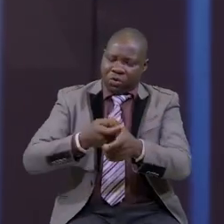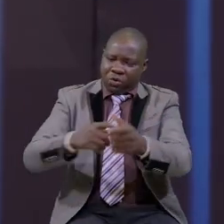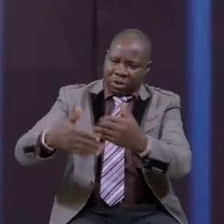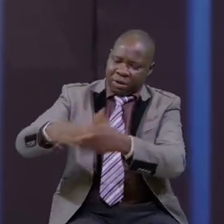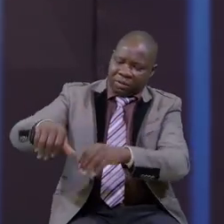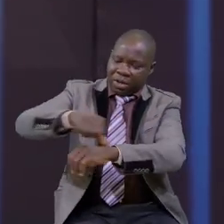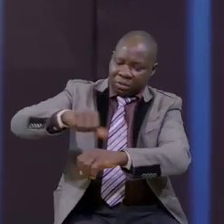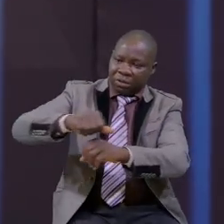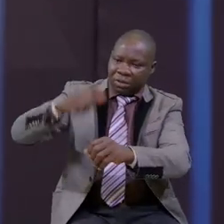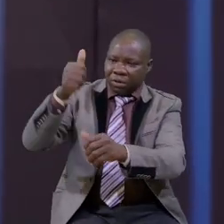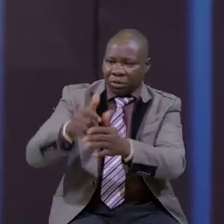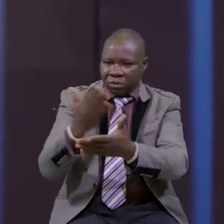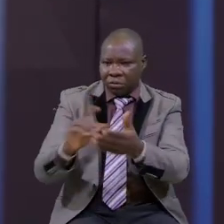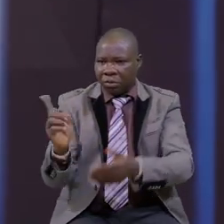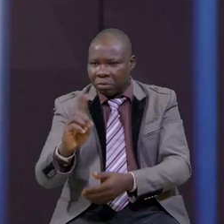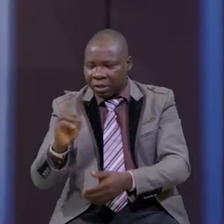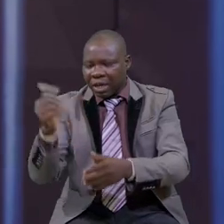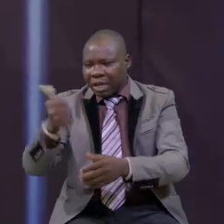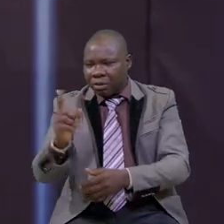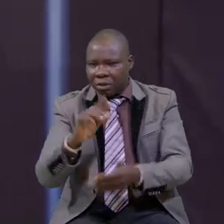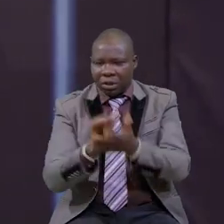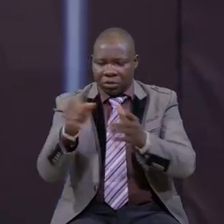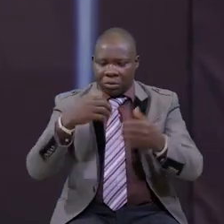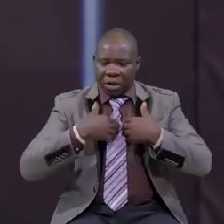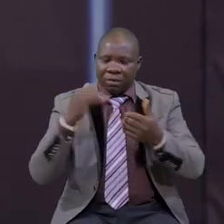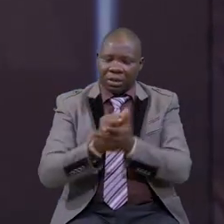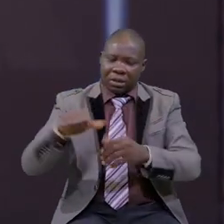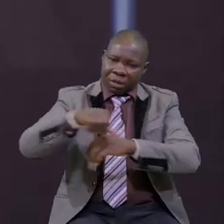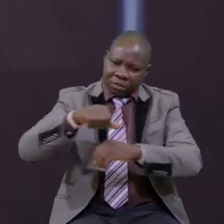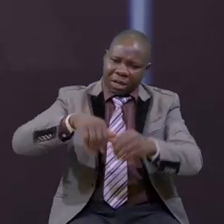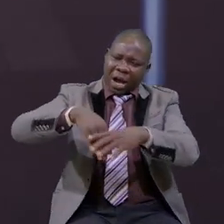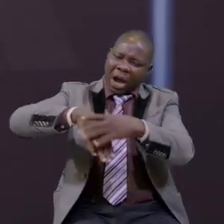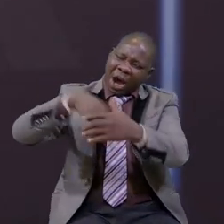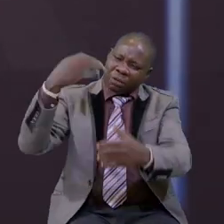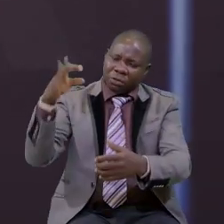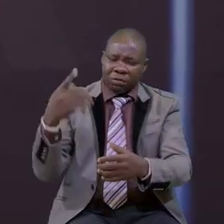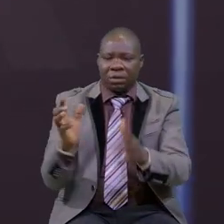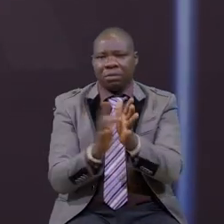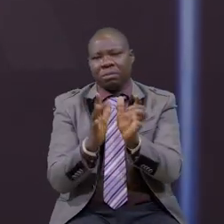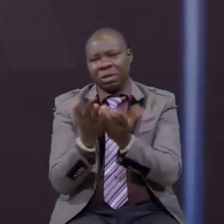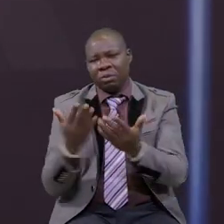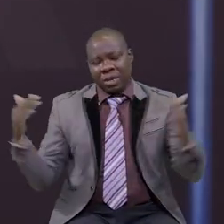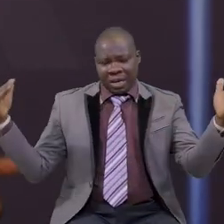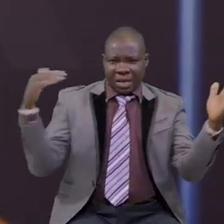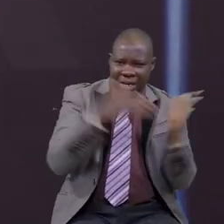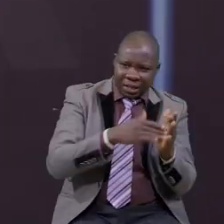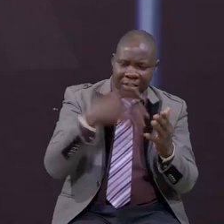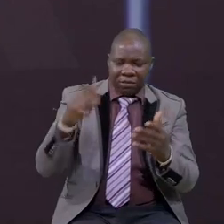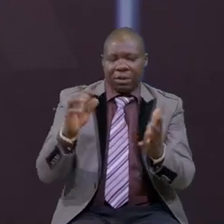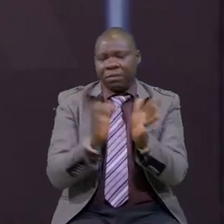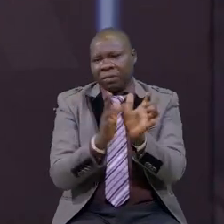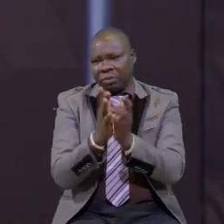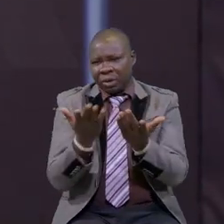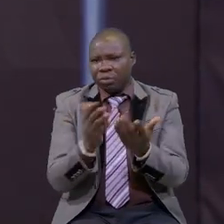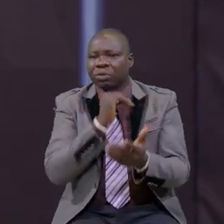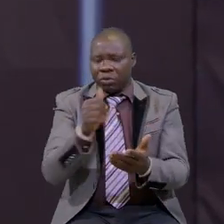part. N'importe où vous êtes allé trouver une telle onction hors de la Bible, contrairement à la Bible,